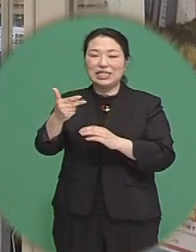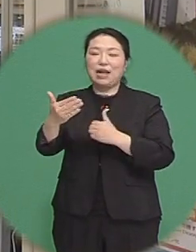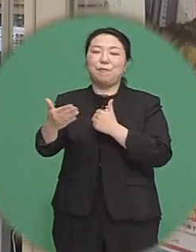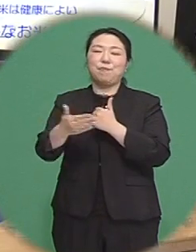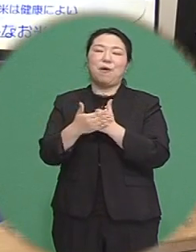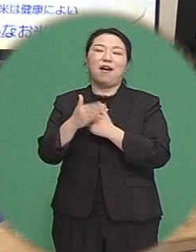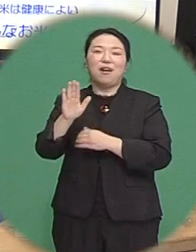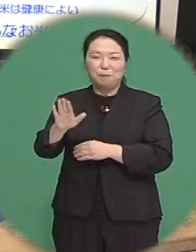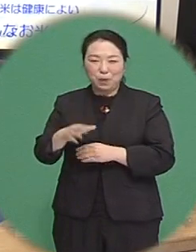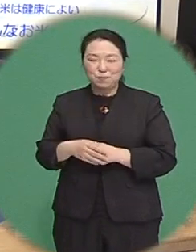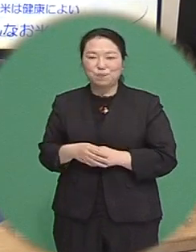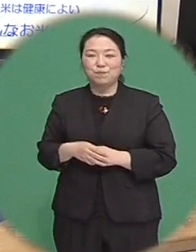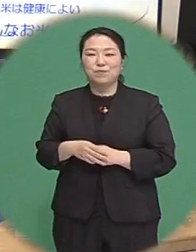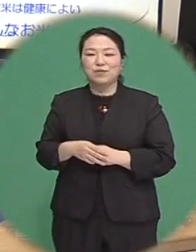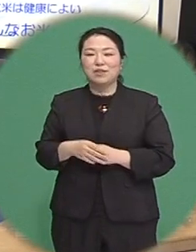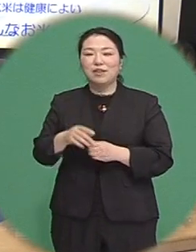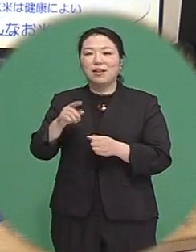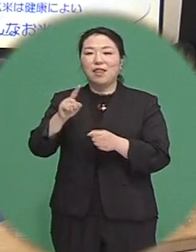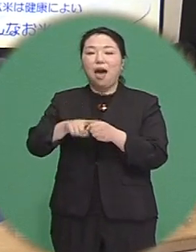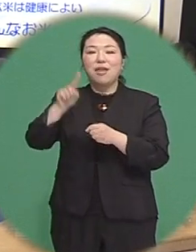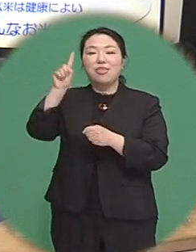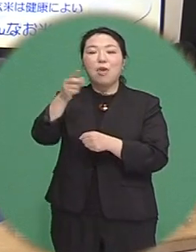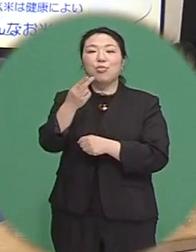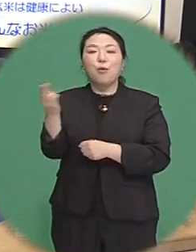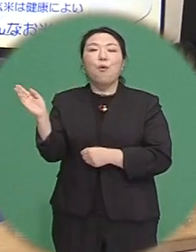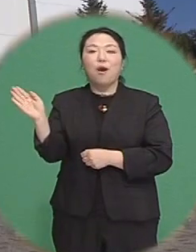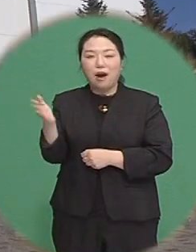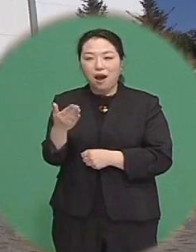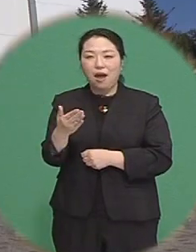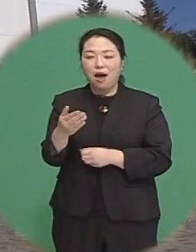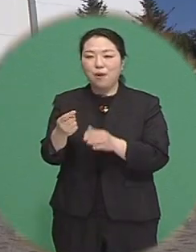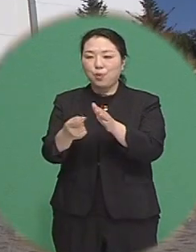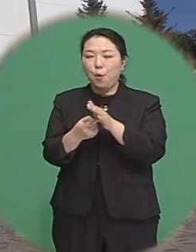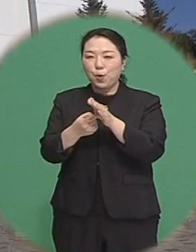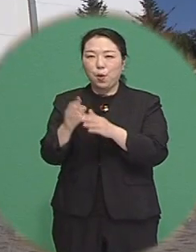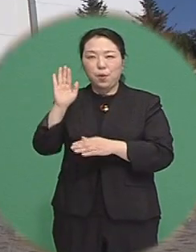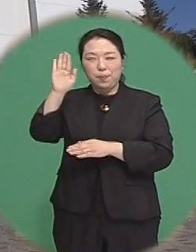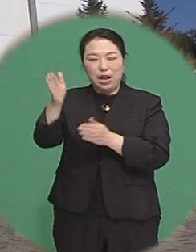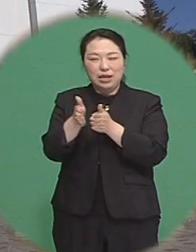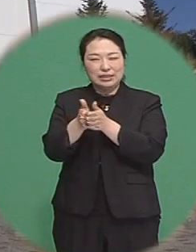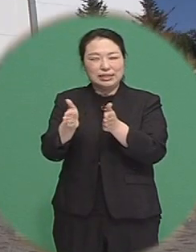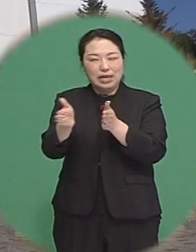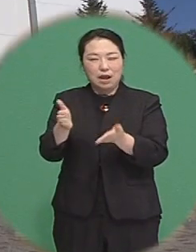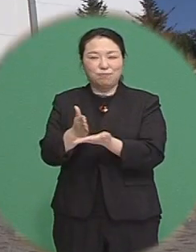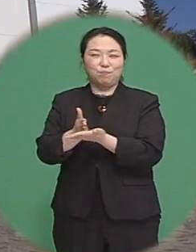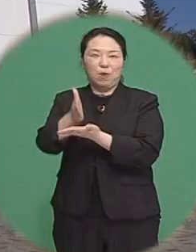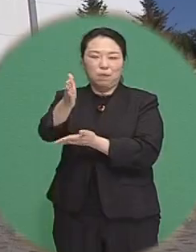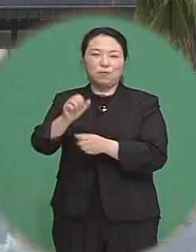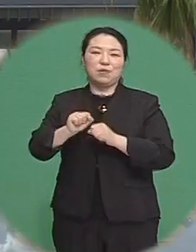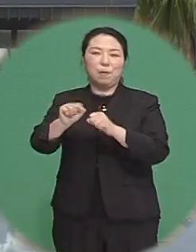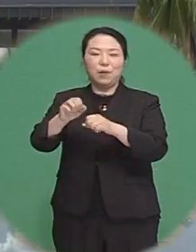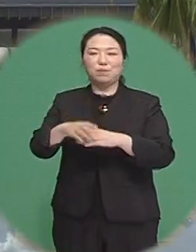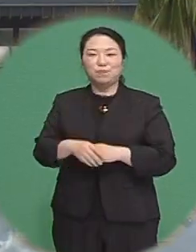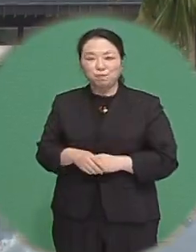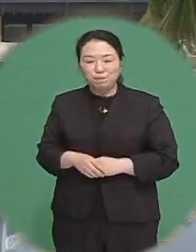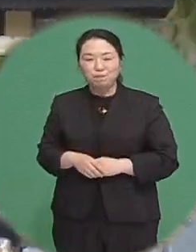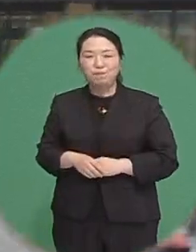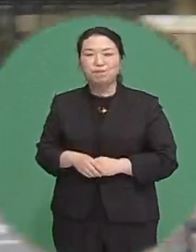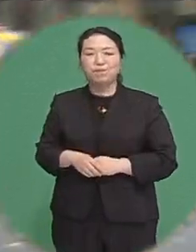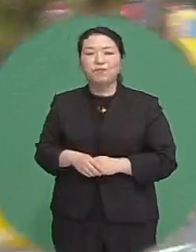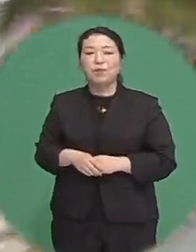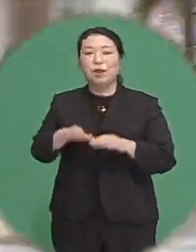です新年度を期して今市の農業の未来を切り開くスタートを切っていきますまた